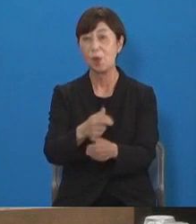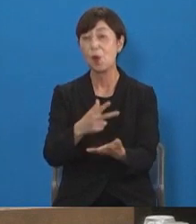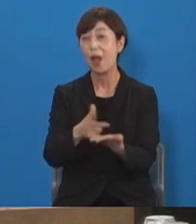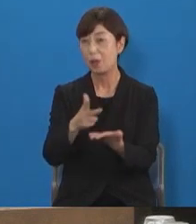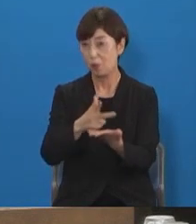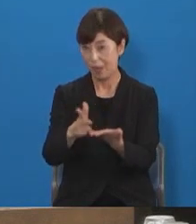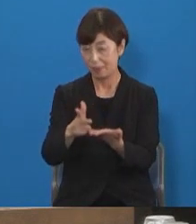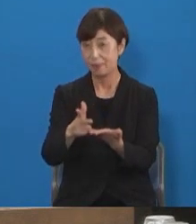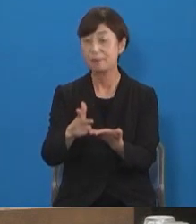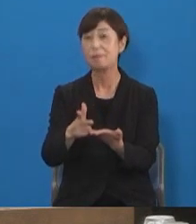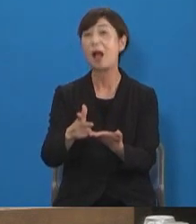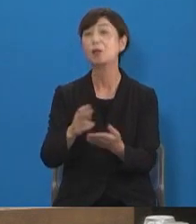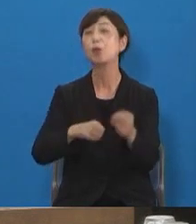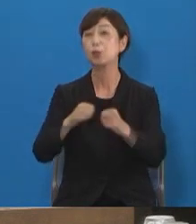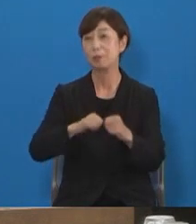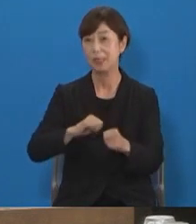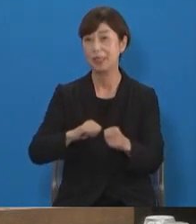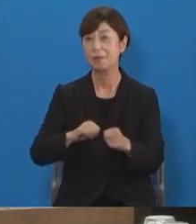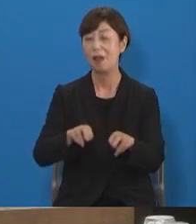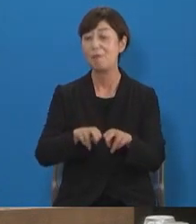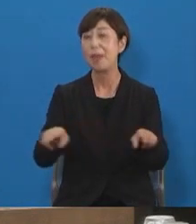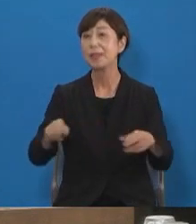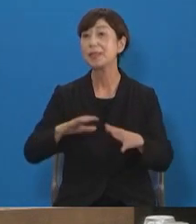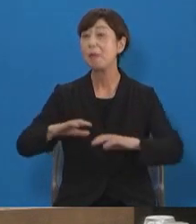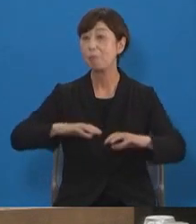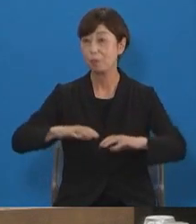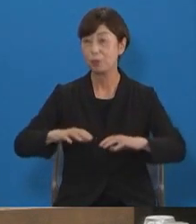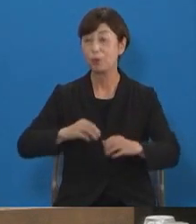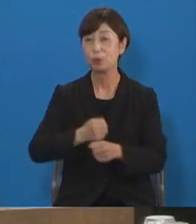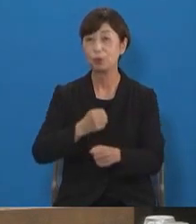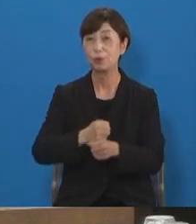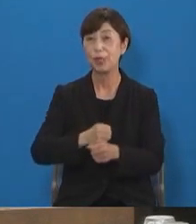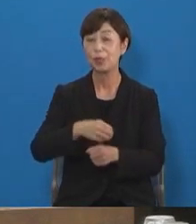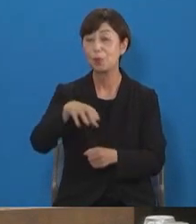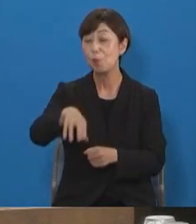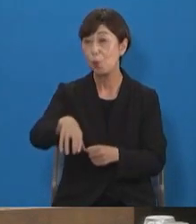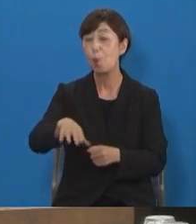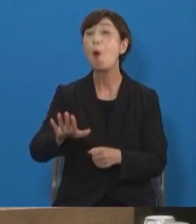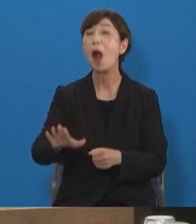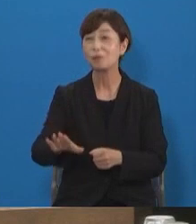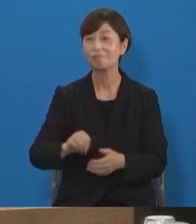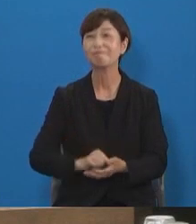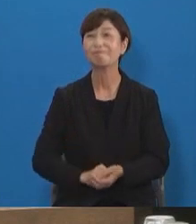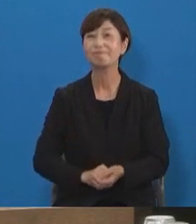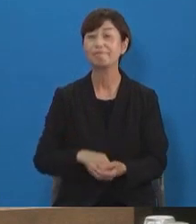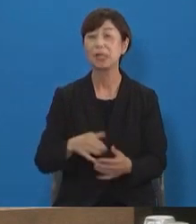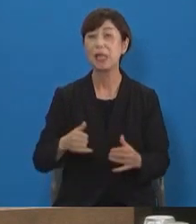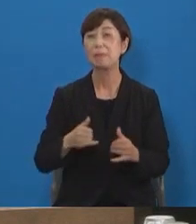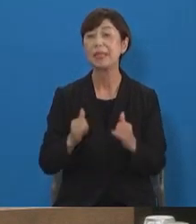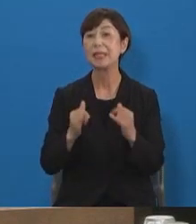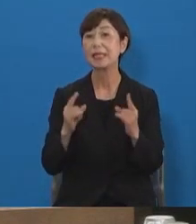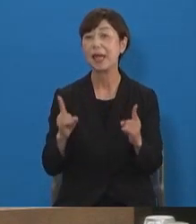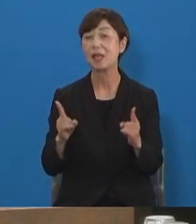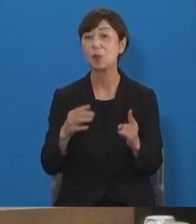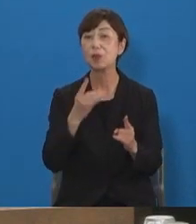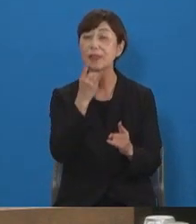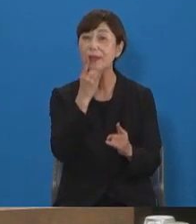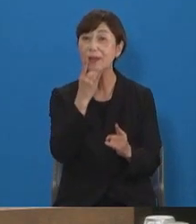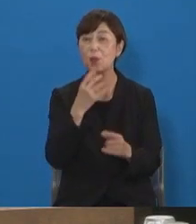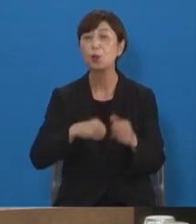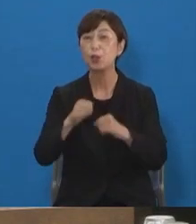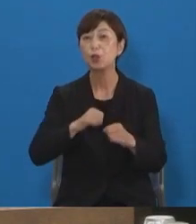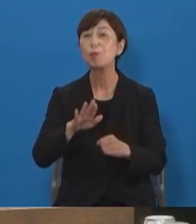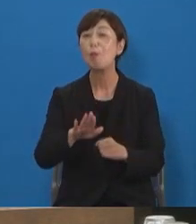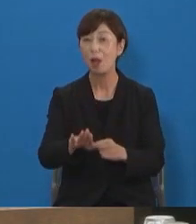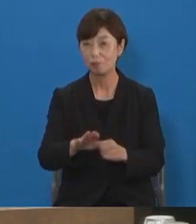り組みや、ベンチマップを作成されている自治体などもあります。また、民間主体の取り組みも進められ